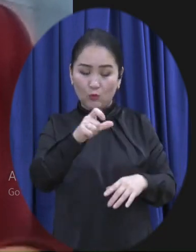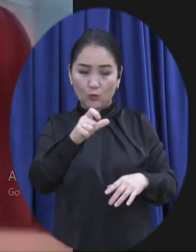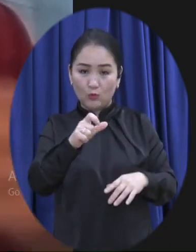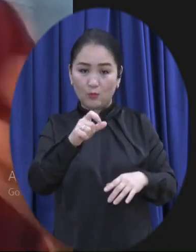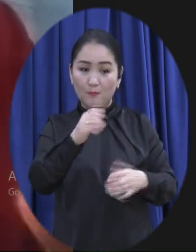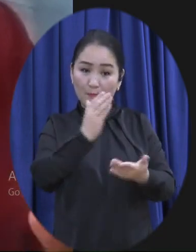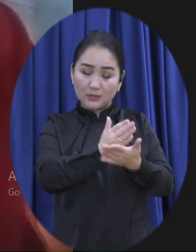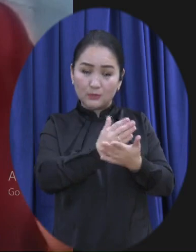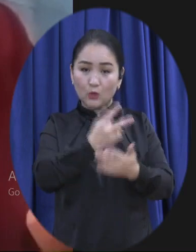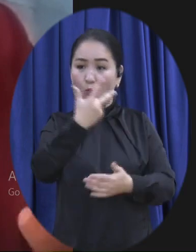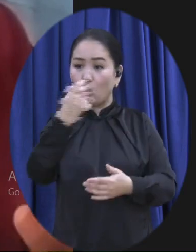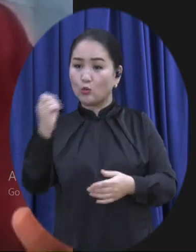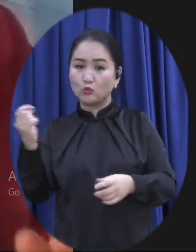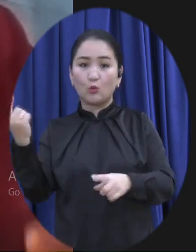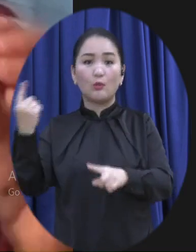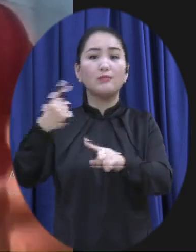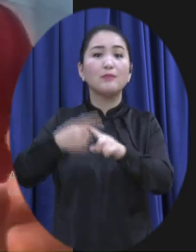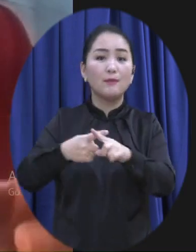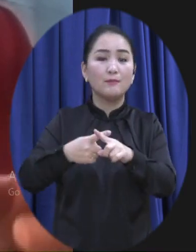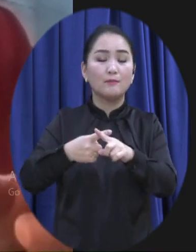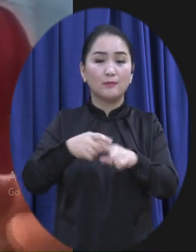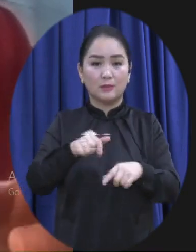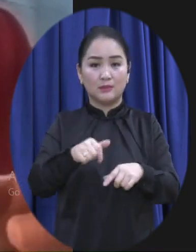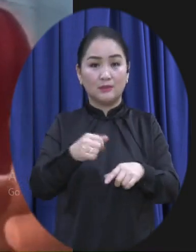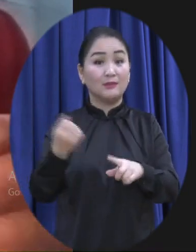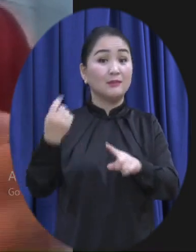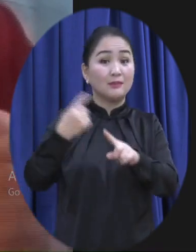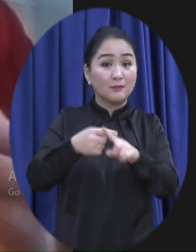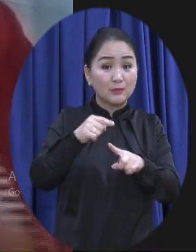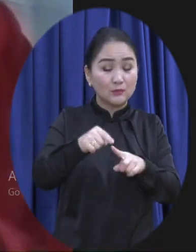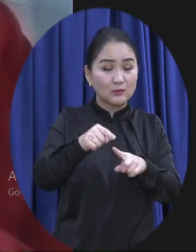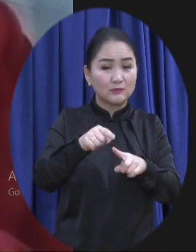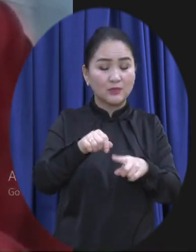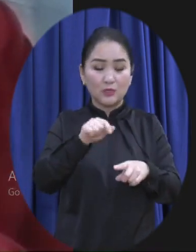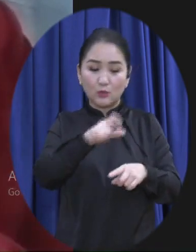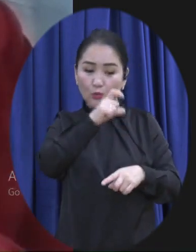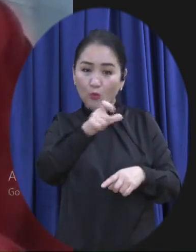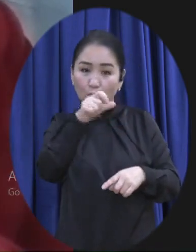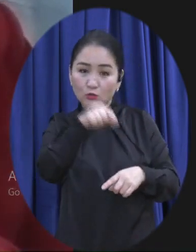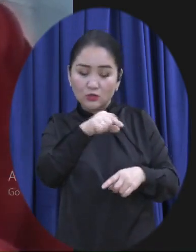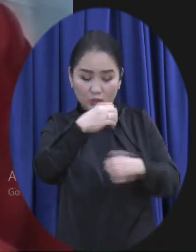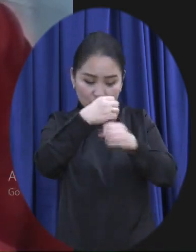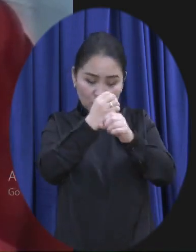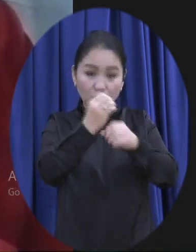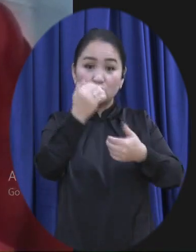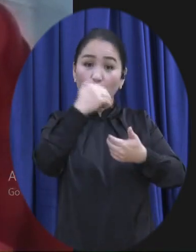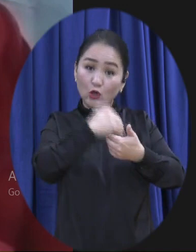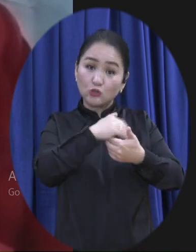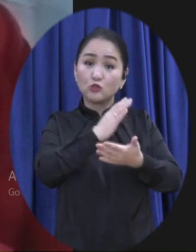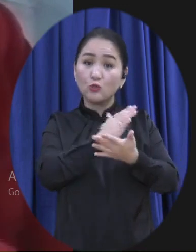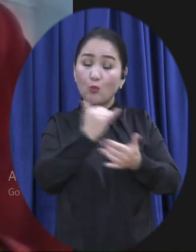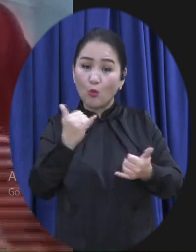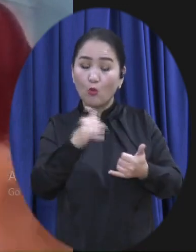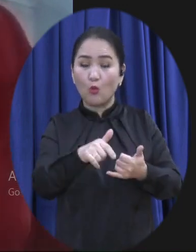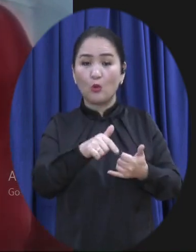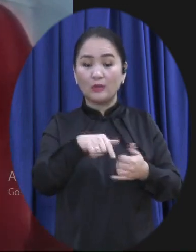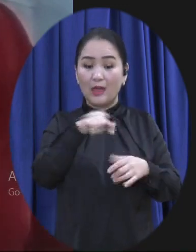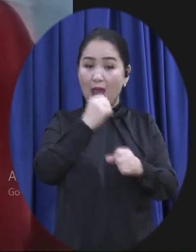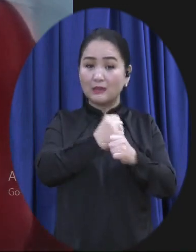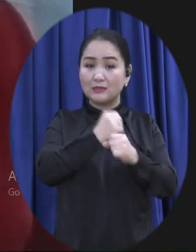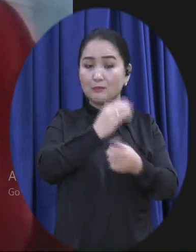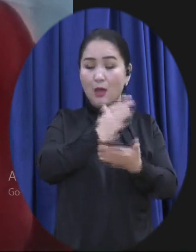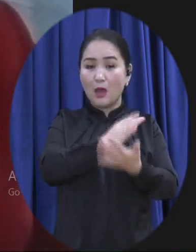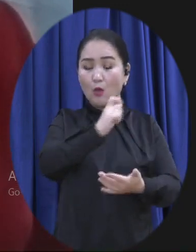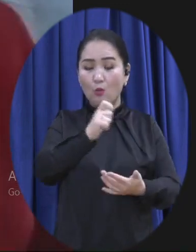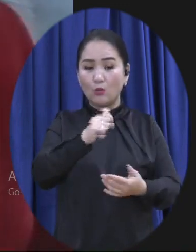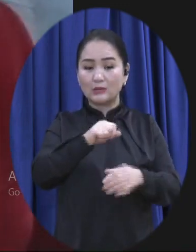нэмсэн ч юм ингээд тоогонд буруулж ийж магадгүй ингэж нэмэгдүүлсэн. За гэхдээ энэ хүмүүстэй шинжилгээ авсан уу? Тэнд ажиллаж байгаа хүмүүсийн халдвар